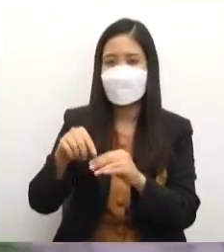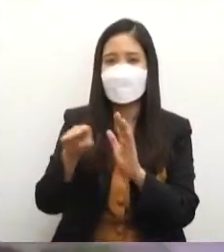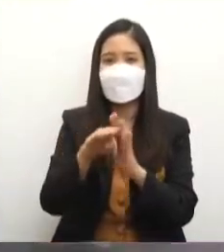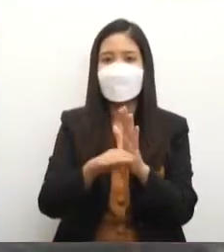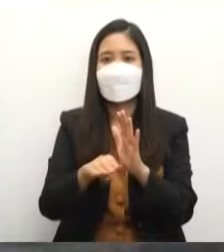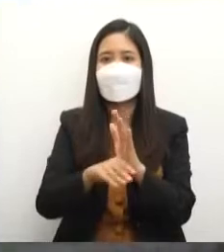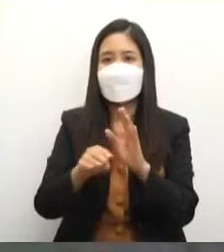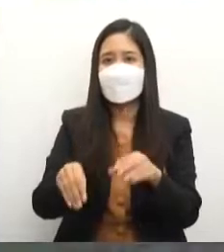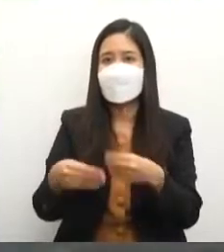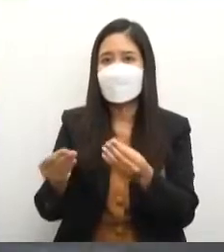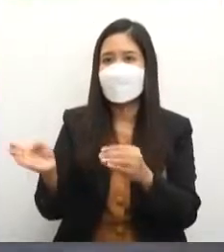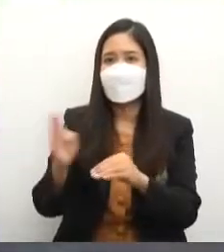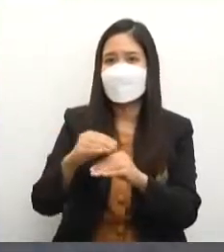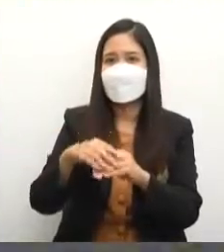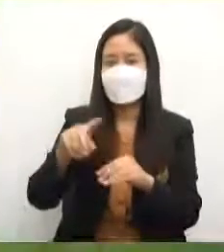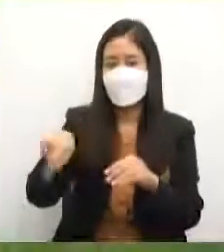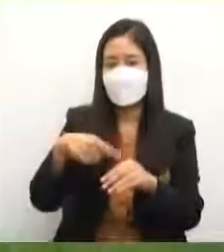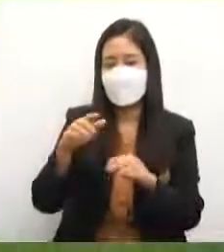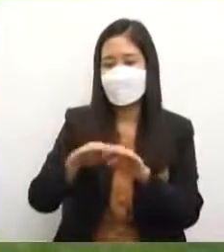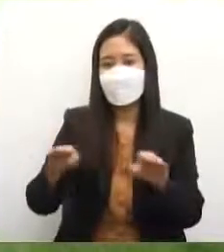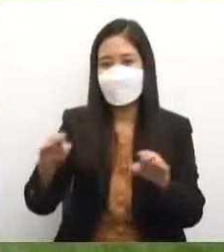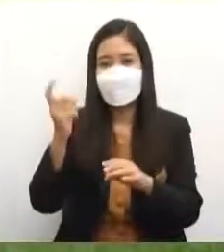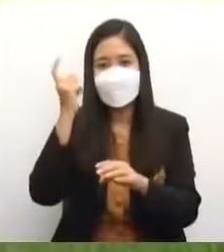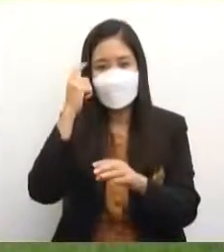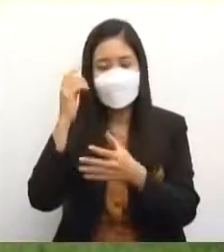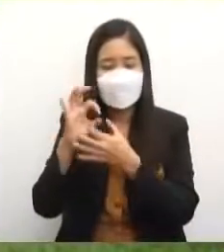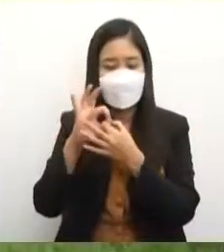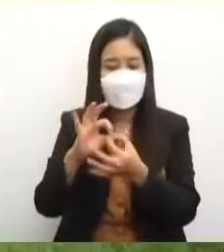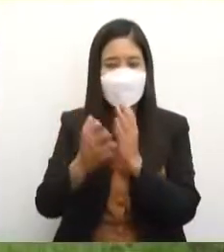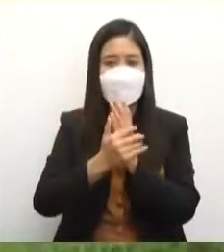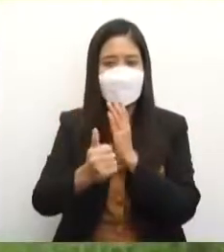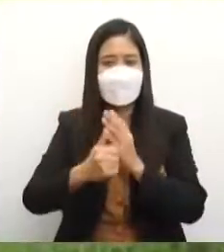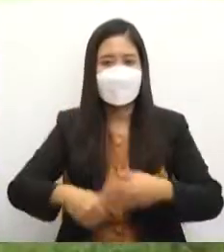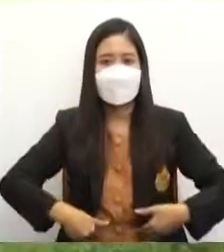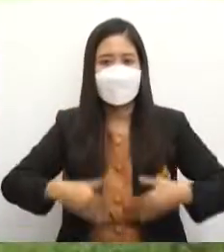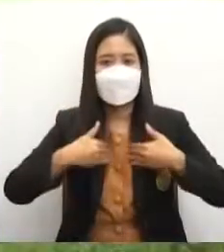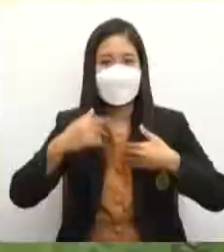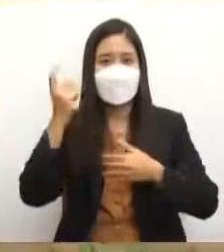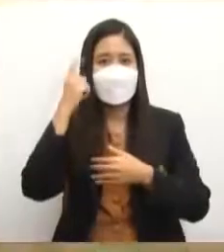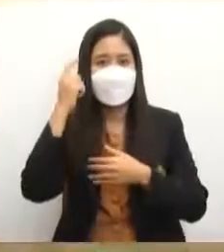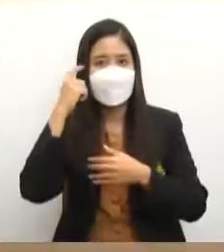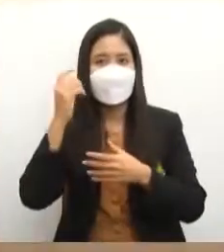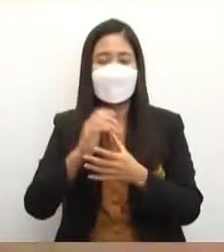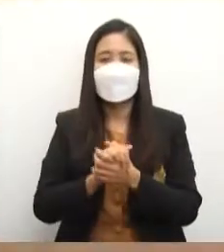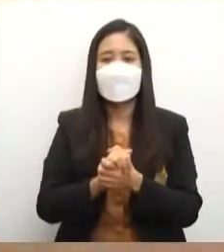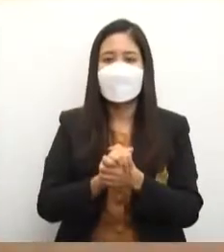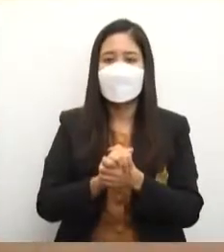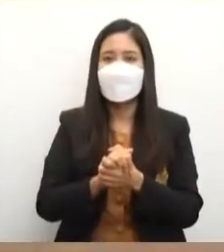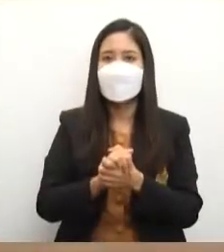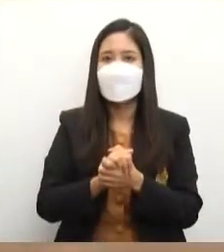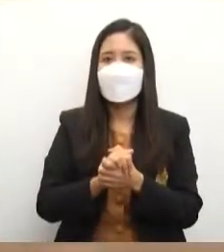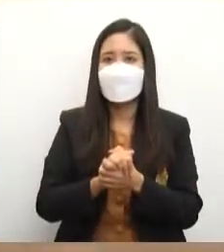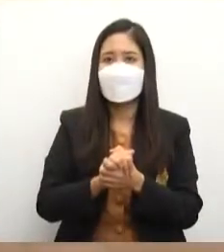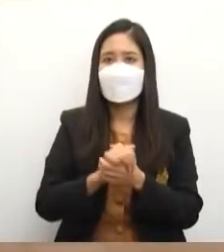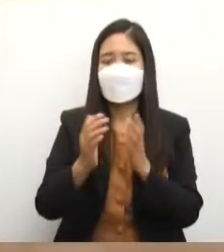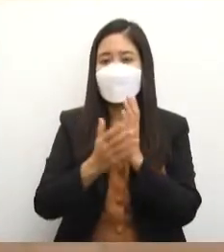ขึ้นมาเลยค่ะเขาจะได้เรียนรู้ในเรื่องของทักษะชีวิตแล้วก็คราวนี้พอเขาก็จะมีเว